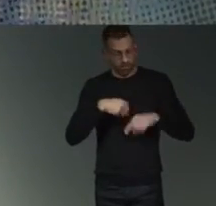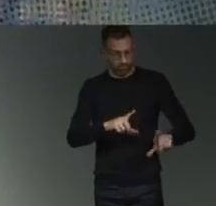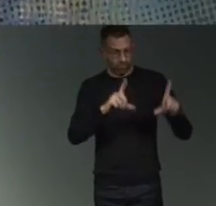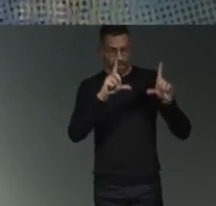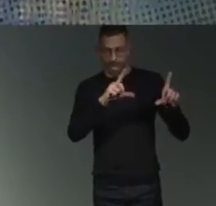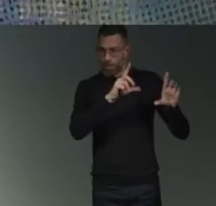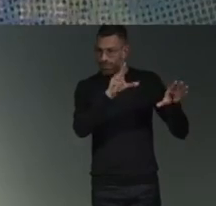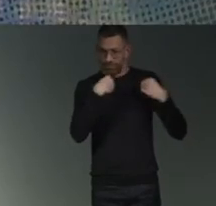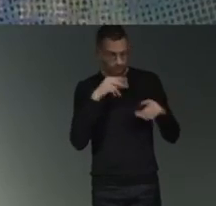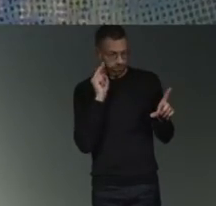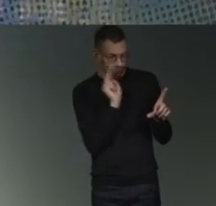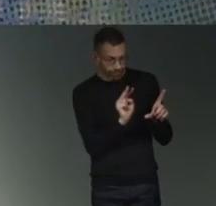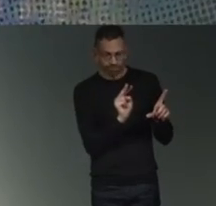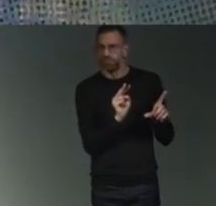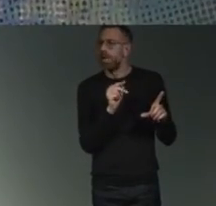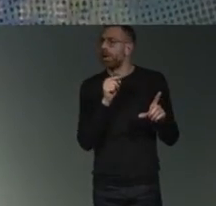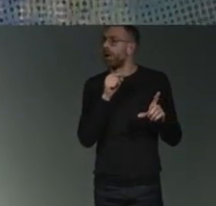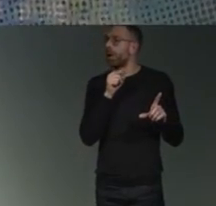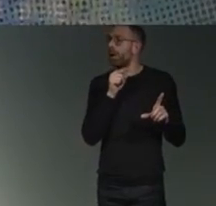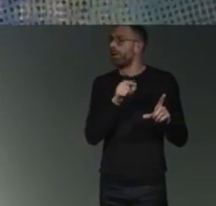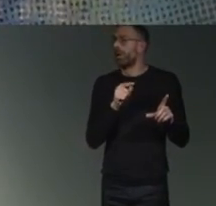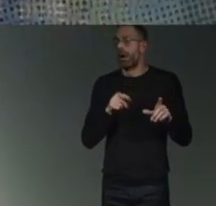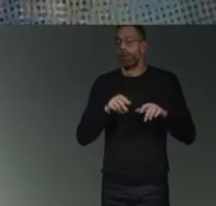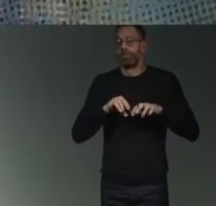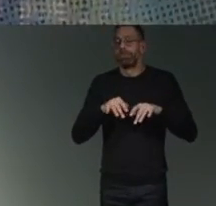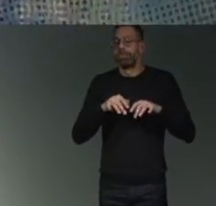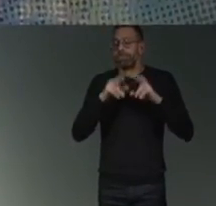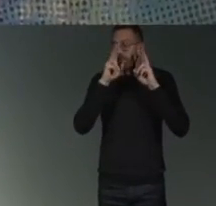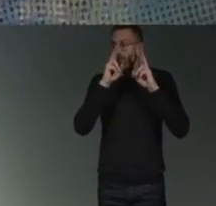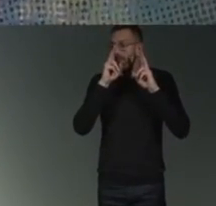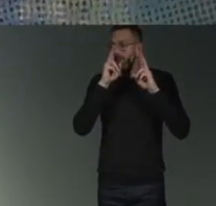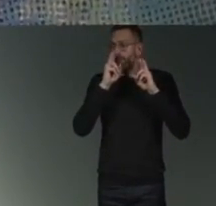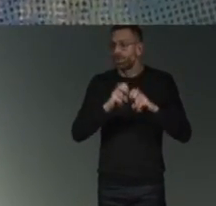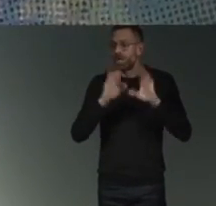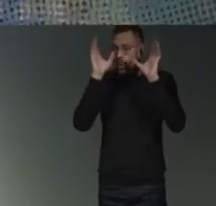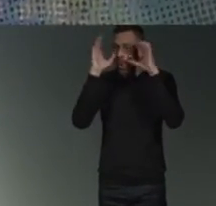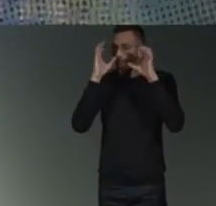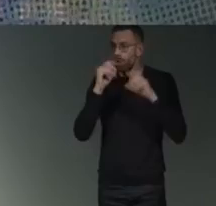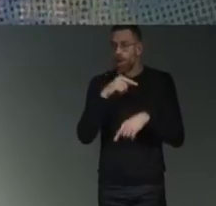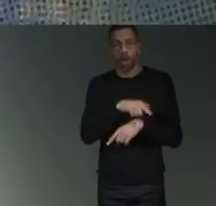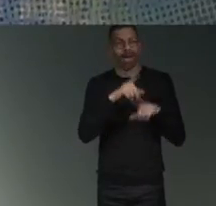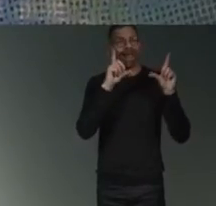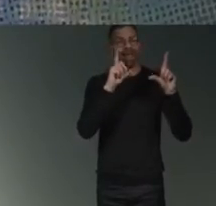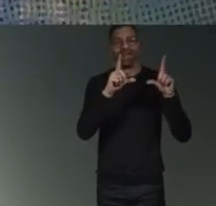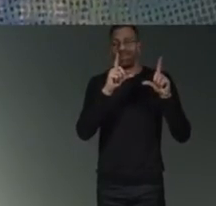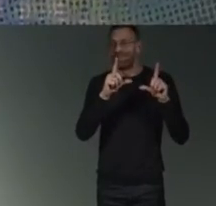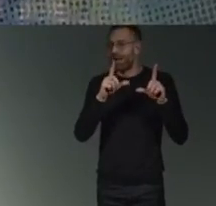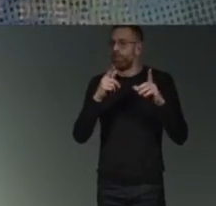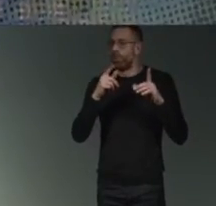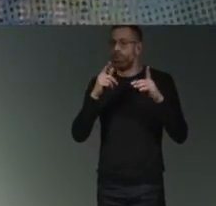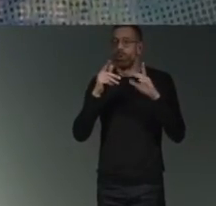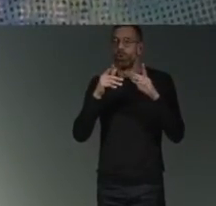vendre. Ne me demandez pas pourquoi j'ai tapé dans la barre de recherche de Google tableau couvent